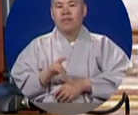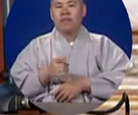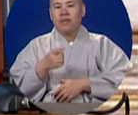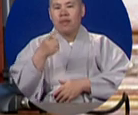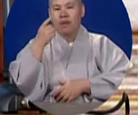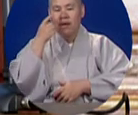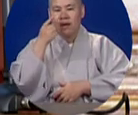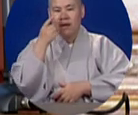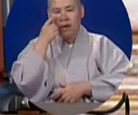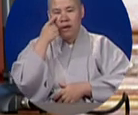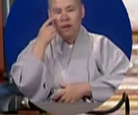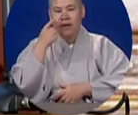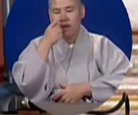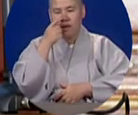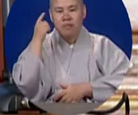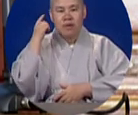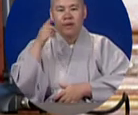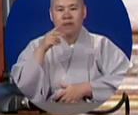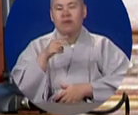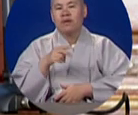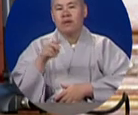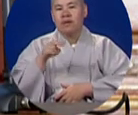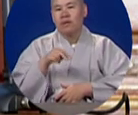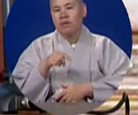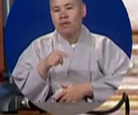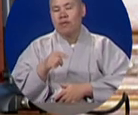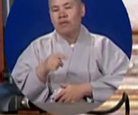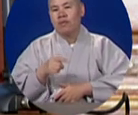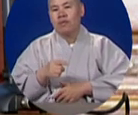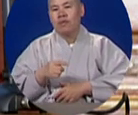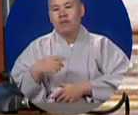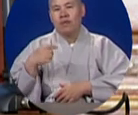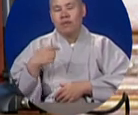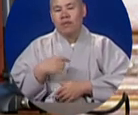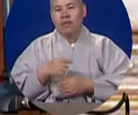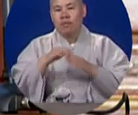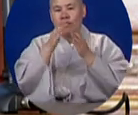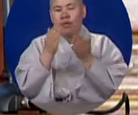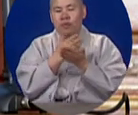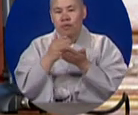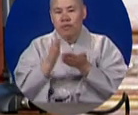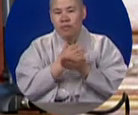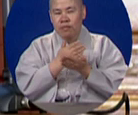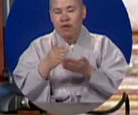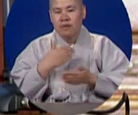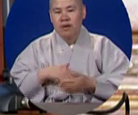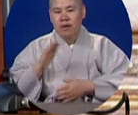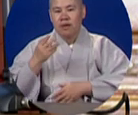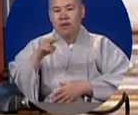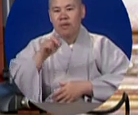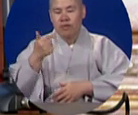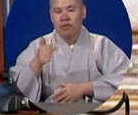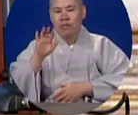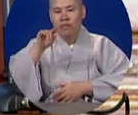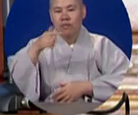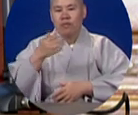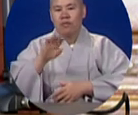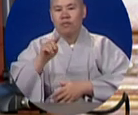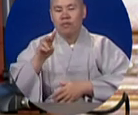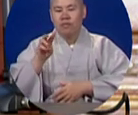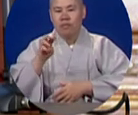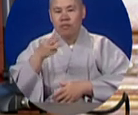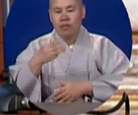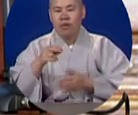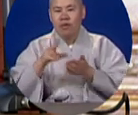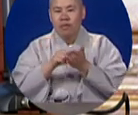촉법을 다 구분하고 다 인식해요 이것이 선분별이에요 그런데 문제는